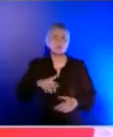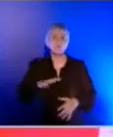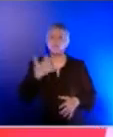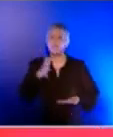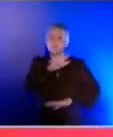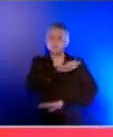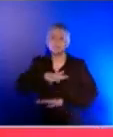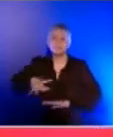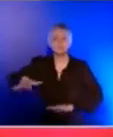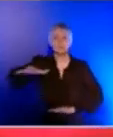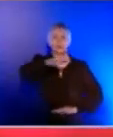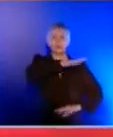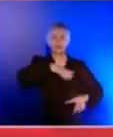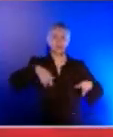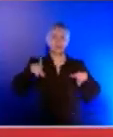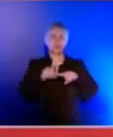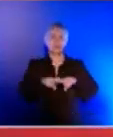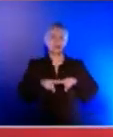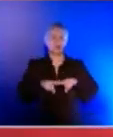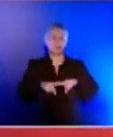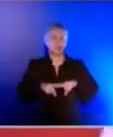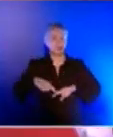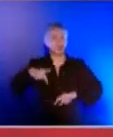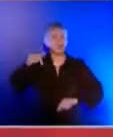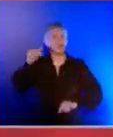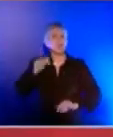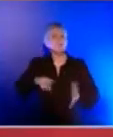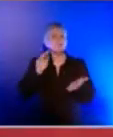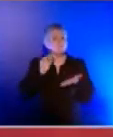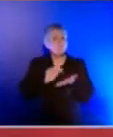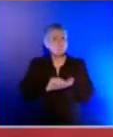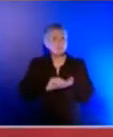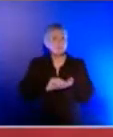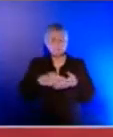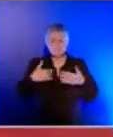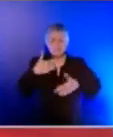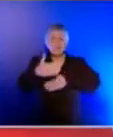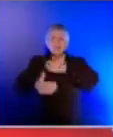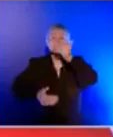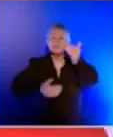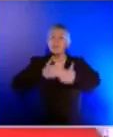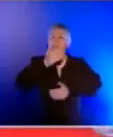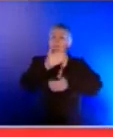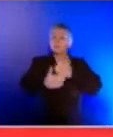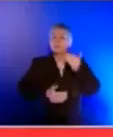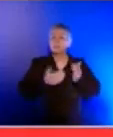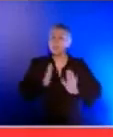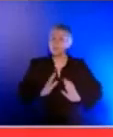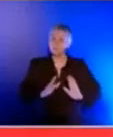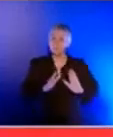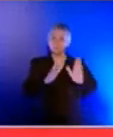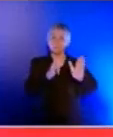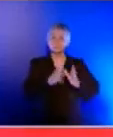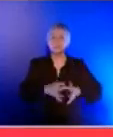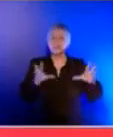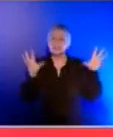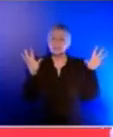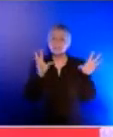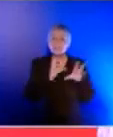έχει προχωρήσει την διαδικασία για τη συγκρότηση της Προοδευτικής